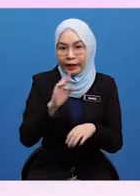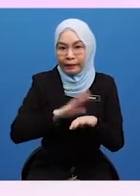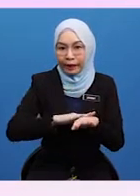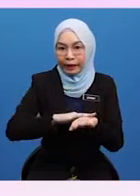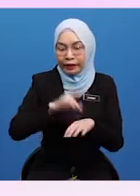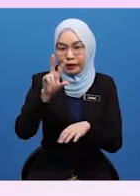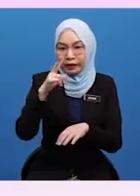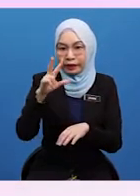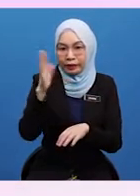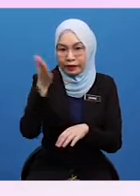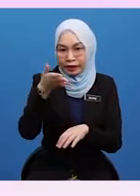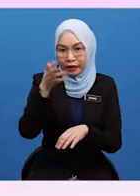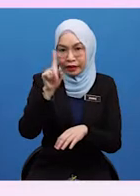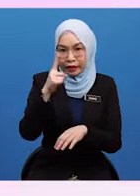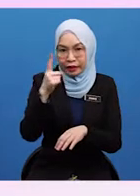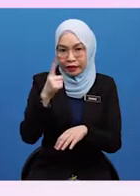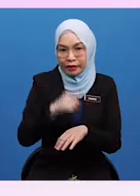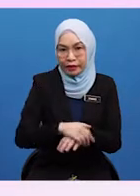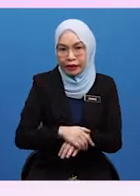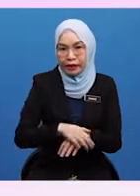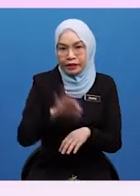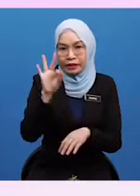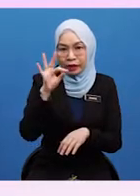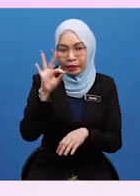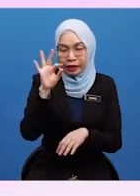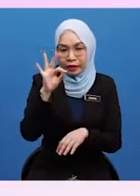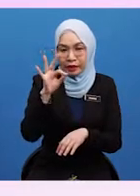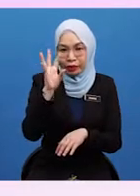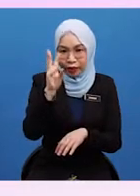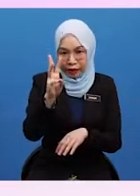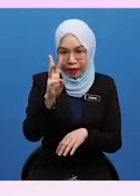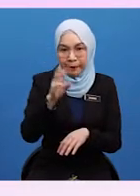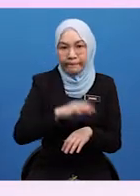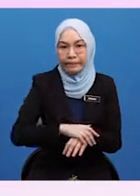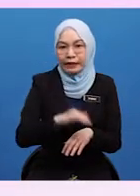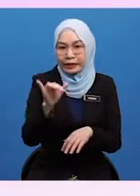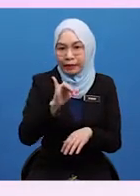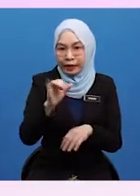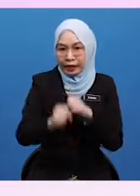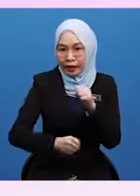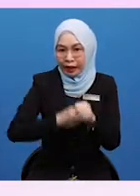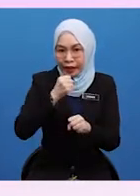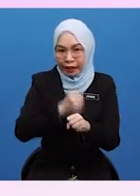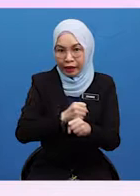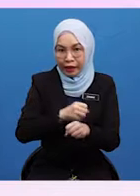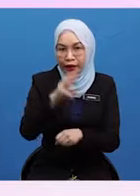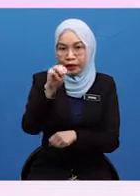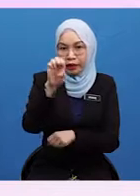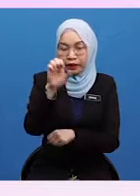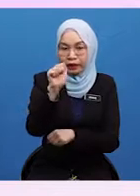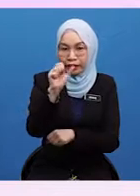Nov 1956 yang mana tahun yang sama pelan caranya dengan message